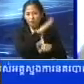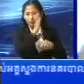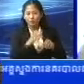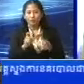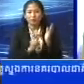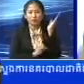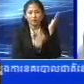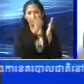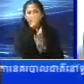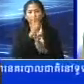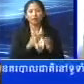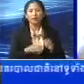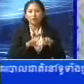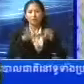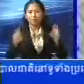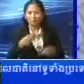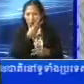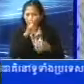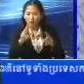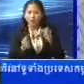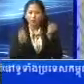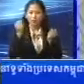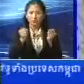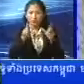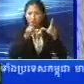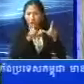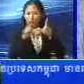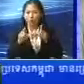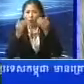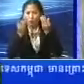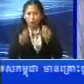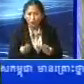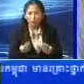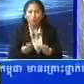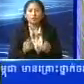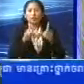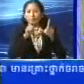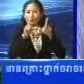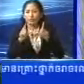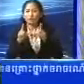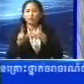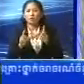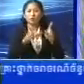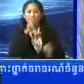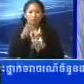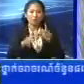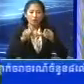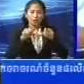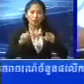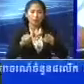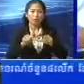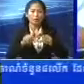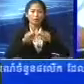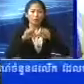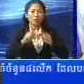លាទី3អង្គភាពត្រួតពិនិត្យយានយន្តដែលជញ្ជូនលើទំនួនកម្រិតកំណត់នៃក្រសួងសាធារណការដែលជញ្ជូនត្រូវបន្តពង្រីកបណ្ដាញ